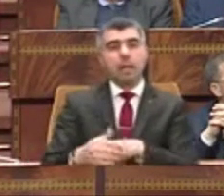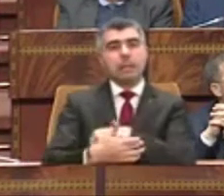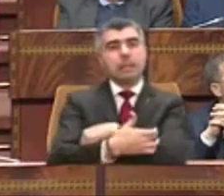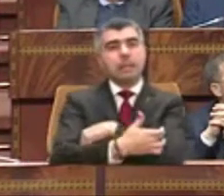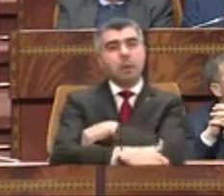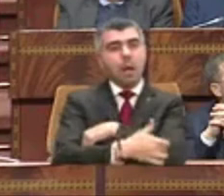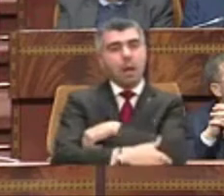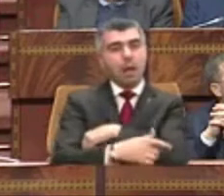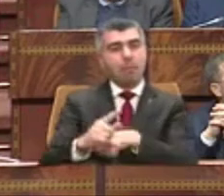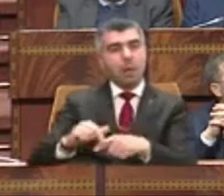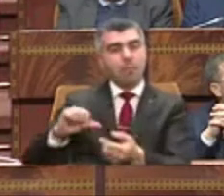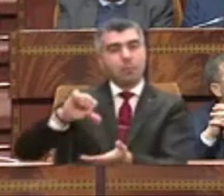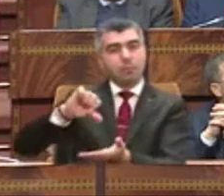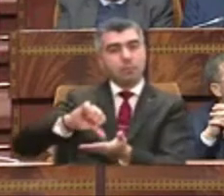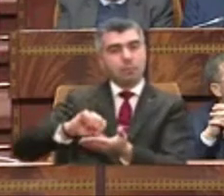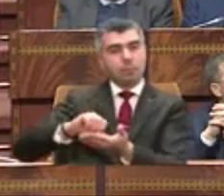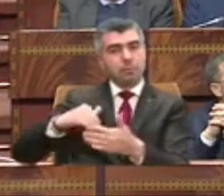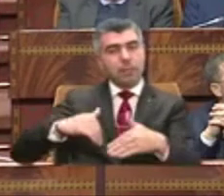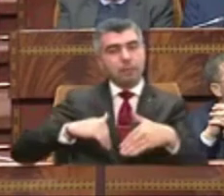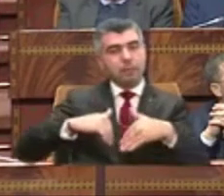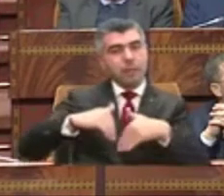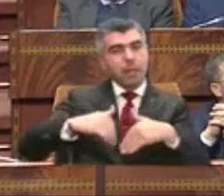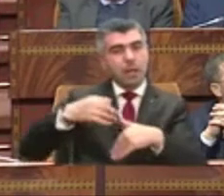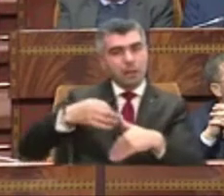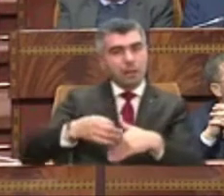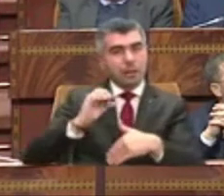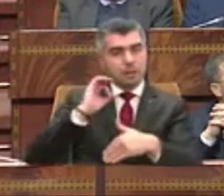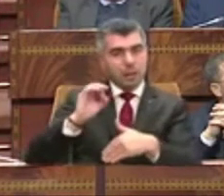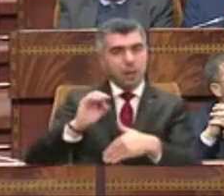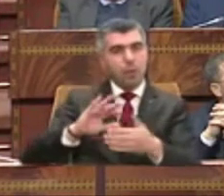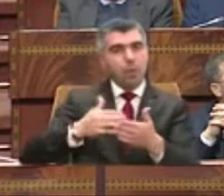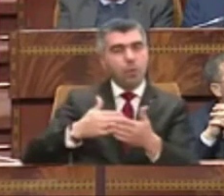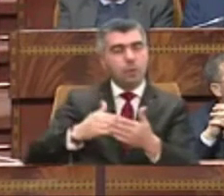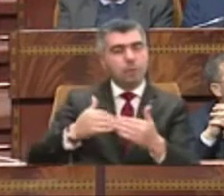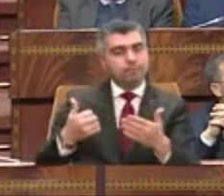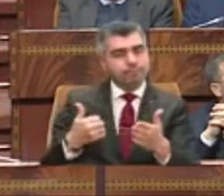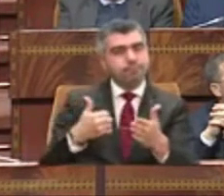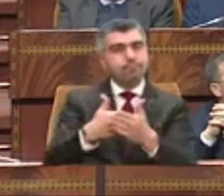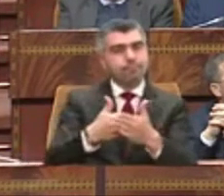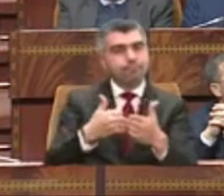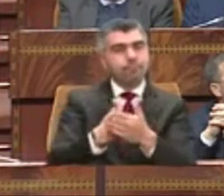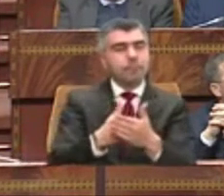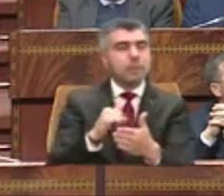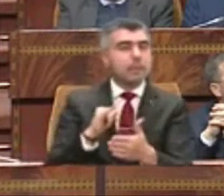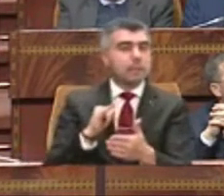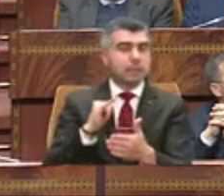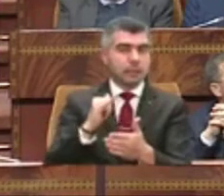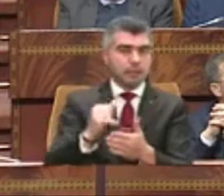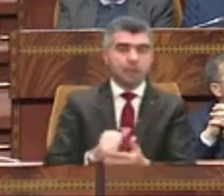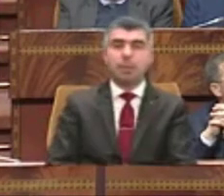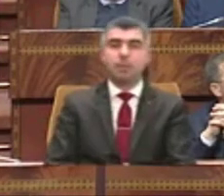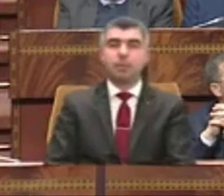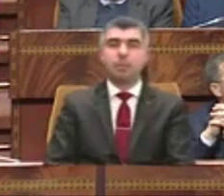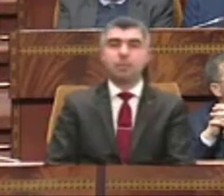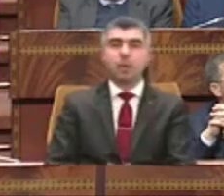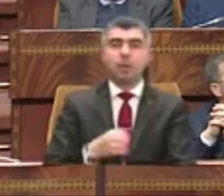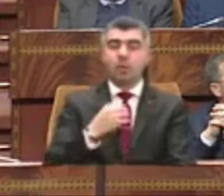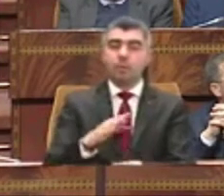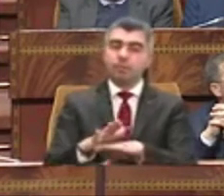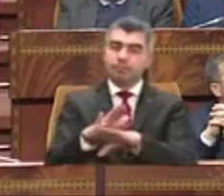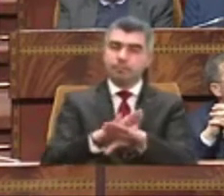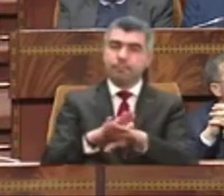والطريق الوطنيه 205 اسفي سبت كزولالي ولا الحوادث يوميا فيها. كذلك نلتمس منكم السيد الوزير